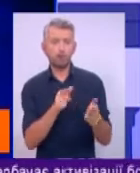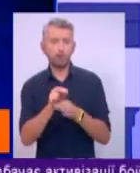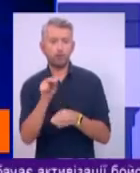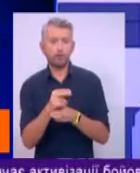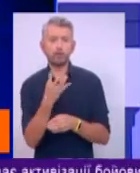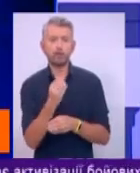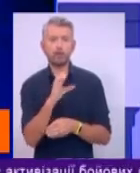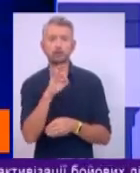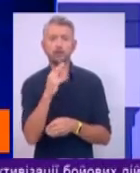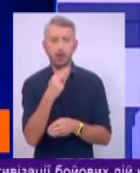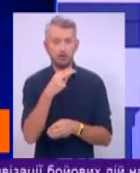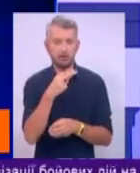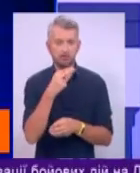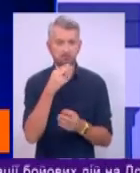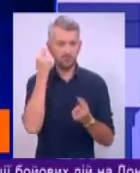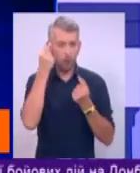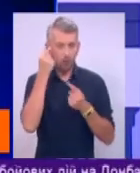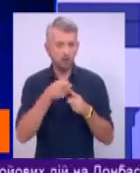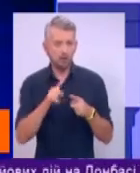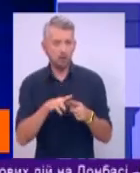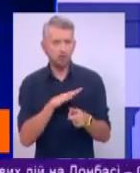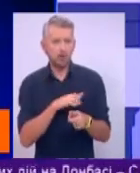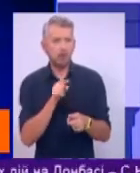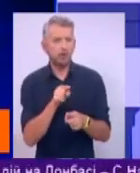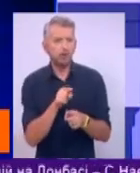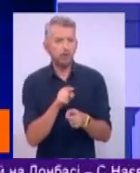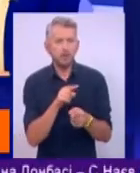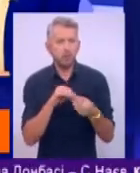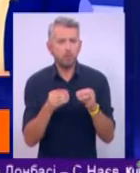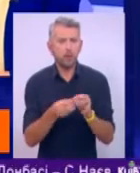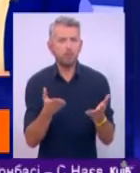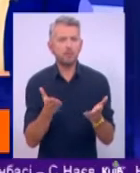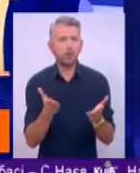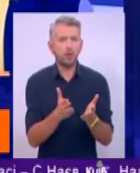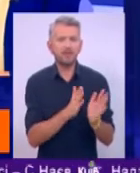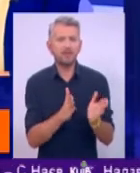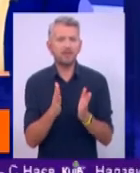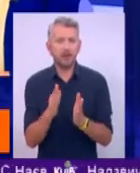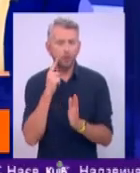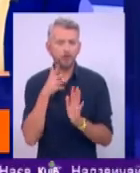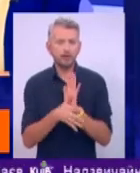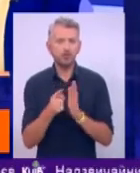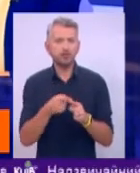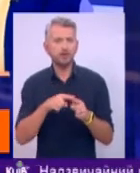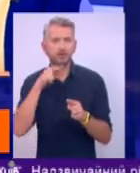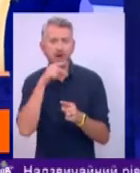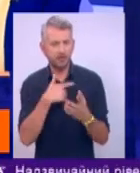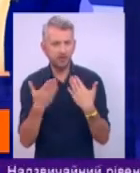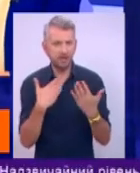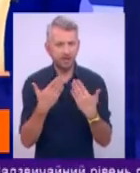й соціальних психологів. Оце була, скажімо так, це та пастка, з якою, по суті, система, ну, усвідомити, що це неправильний підхід, по